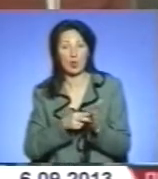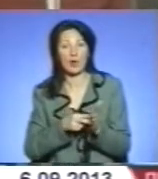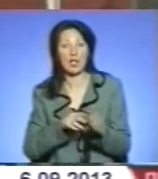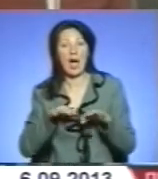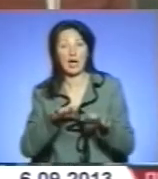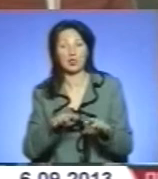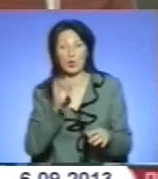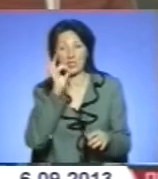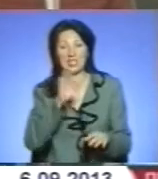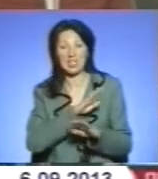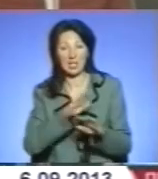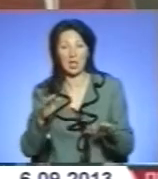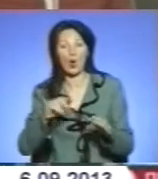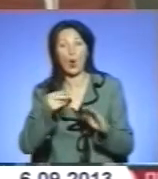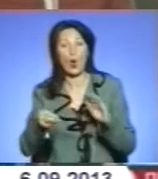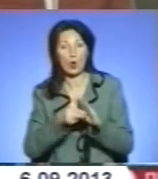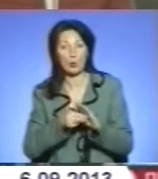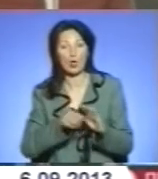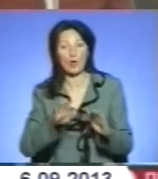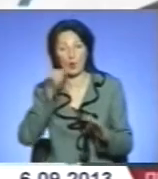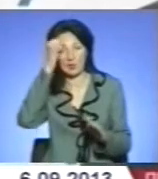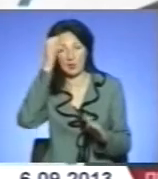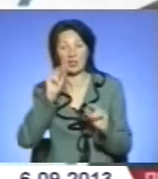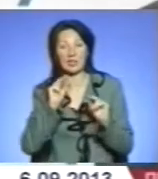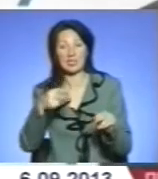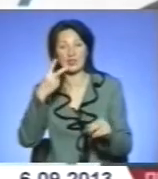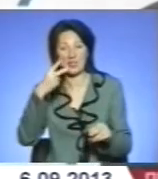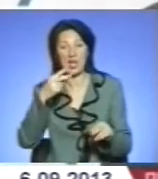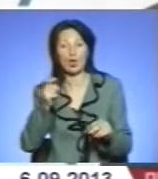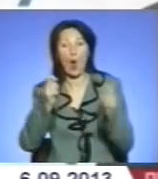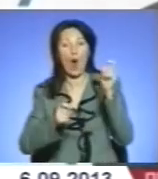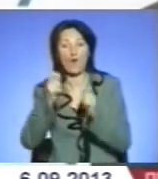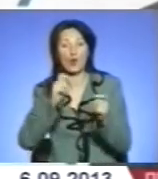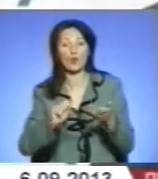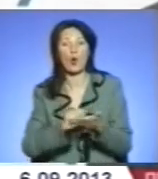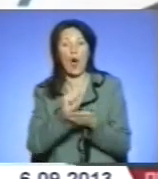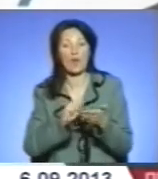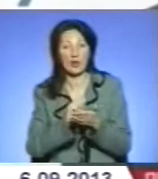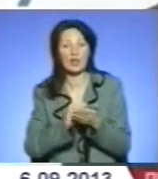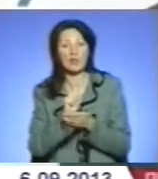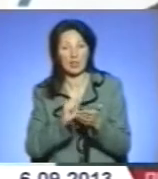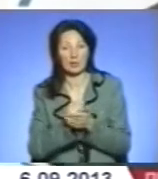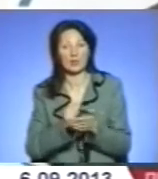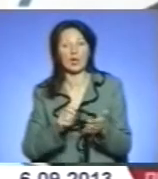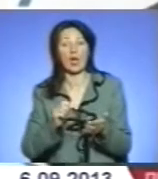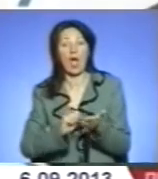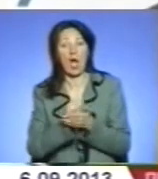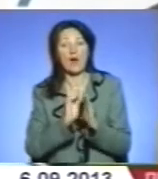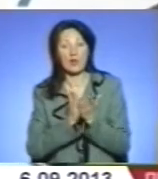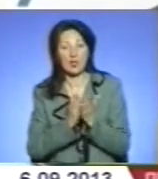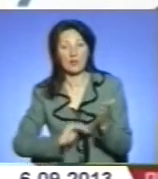на час 20-го книжкового форуму видавців. Видавці, зібравшись, вирішили вимагати від Міністерства